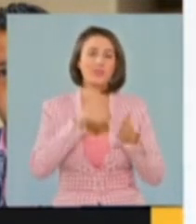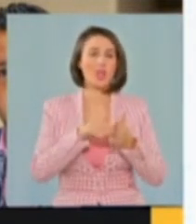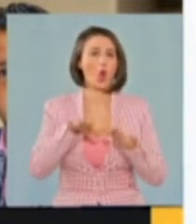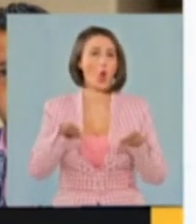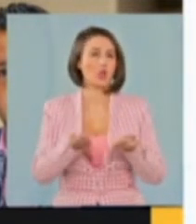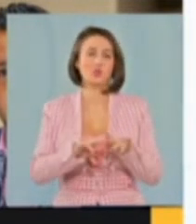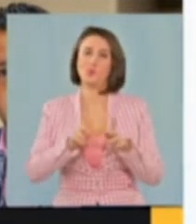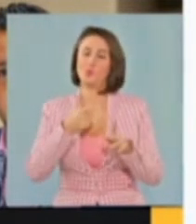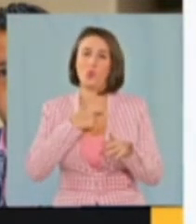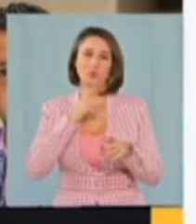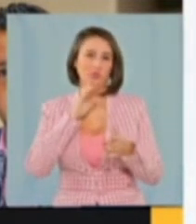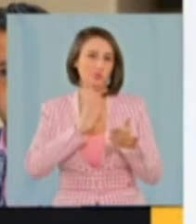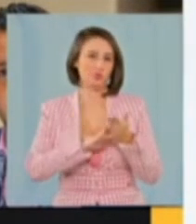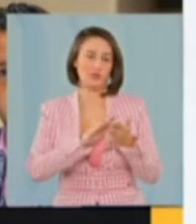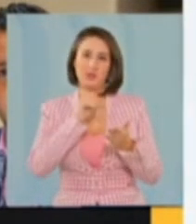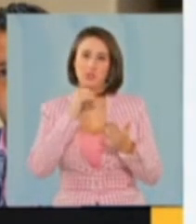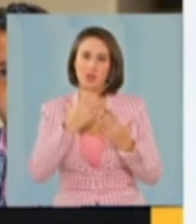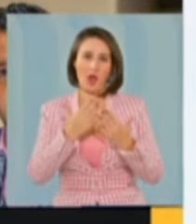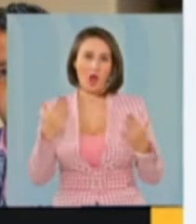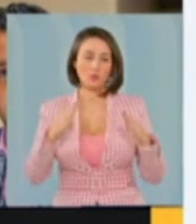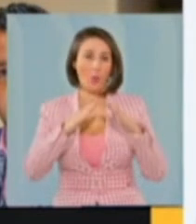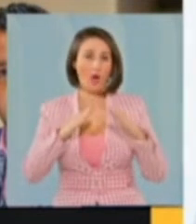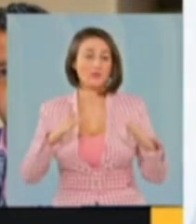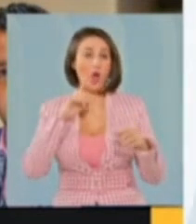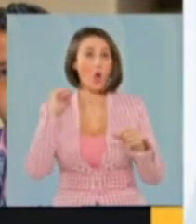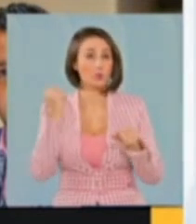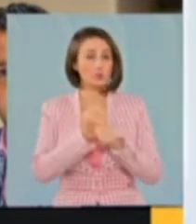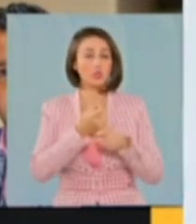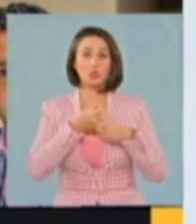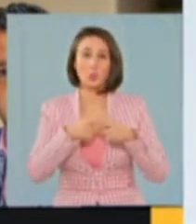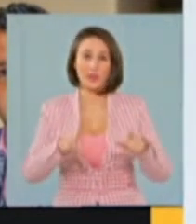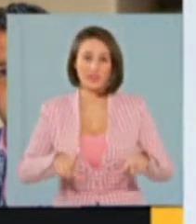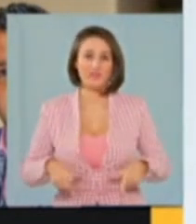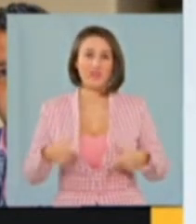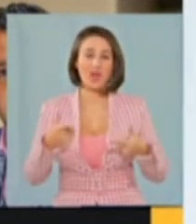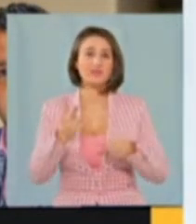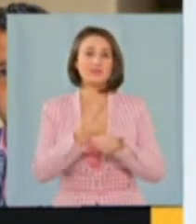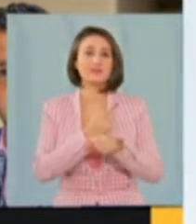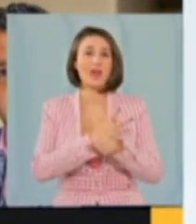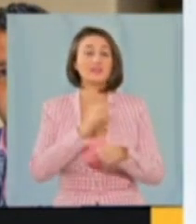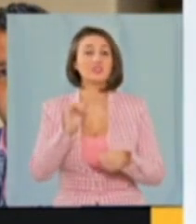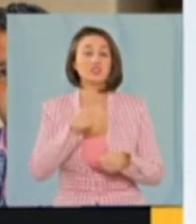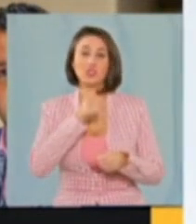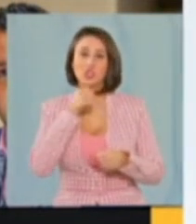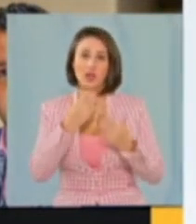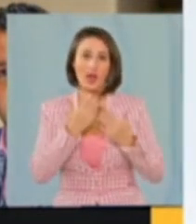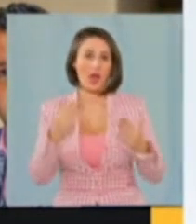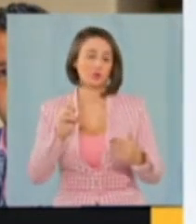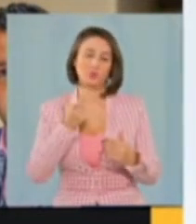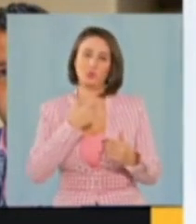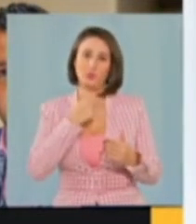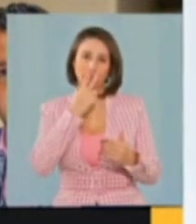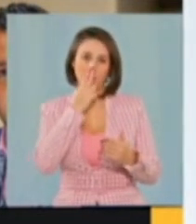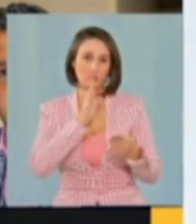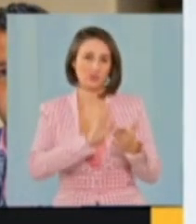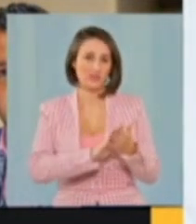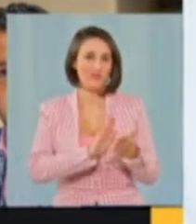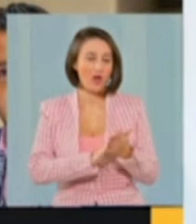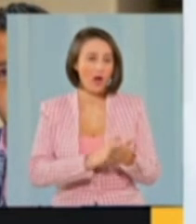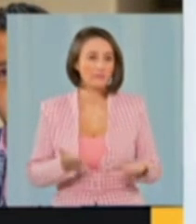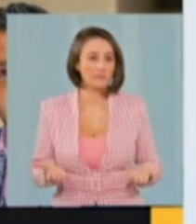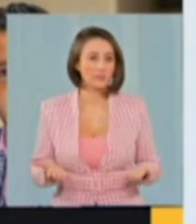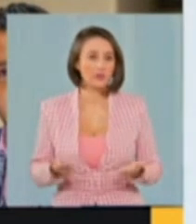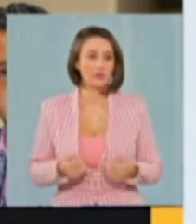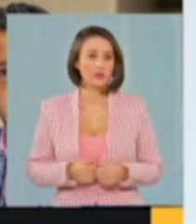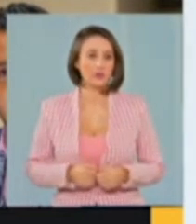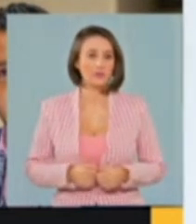care nu-și pot justifica nici gardul de la casă, care au muncit toată viața la stat, și nici gardul nu și-l poți justifica acasă, nu mai